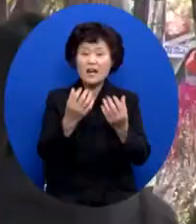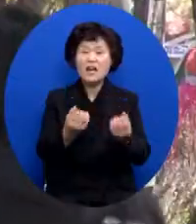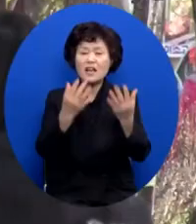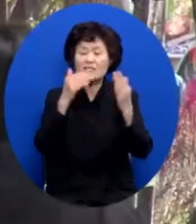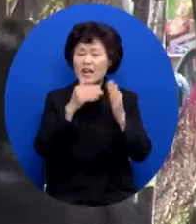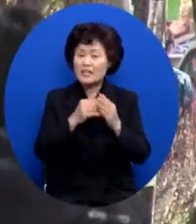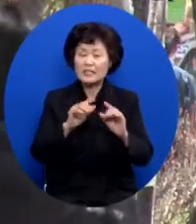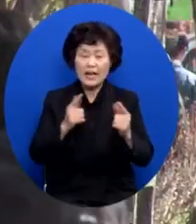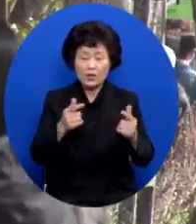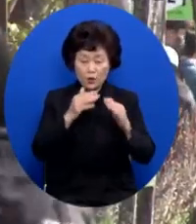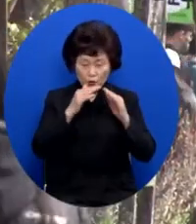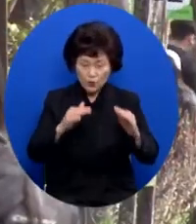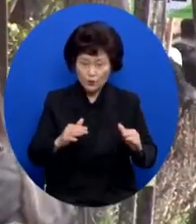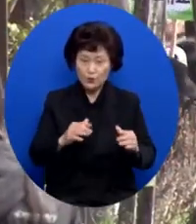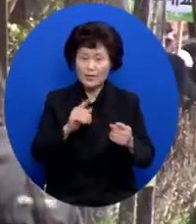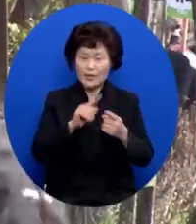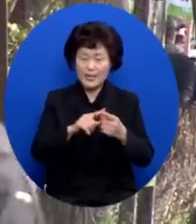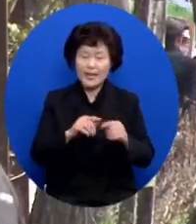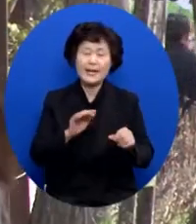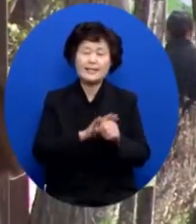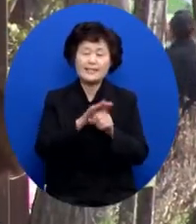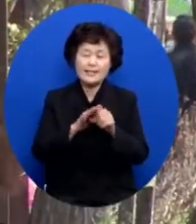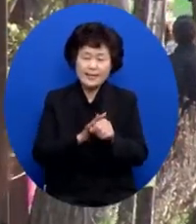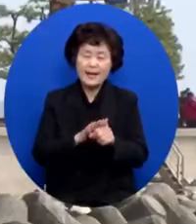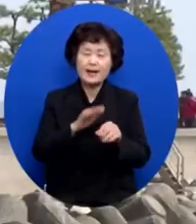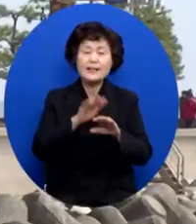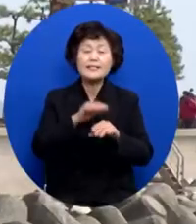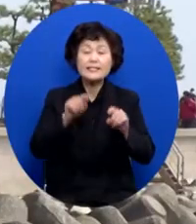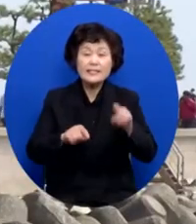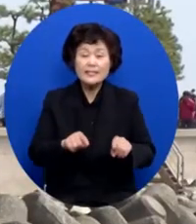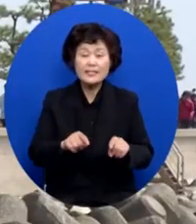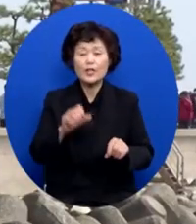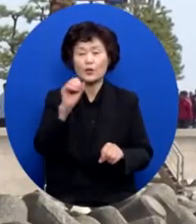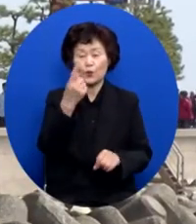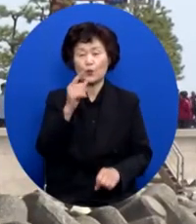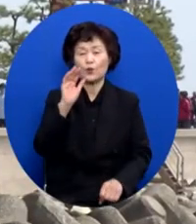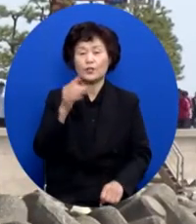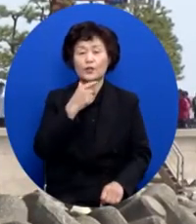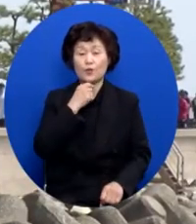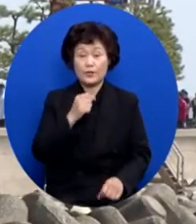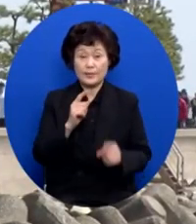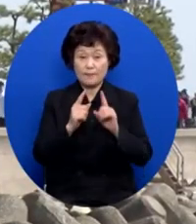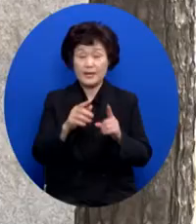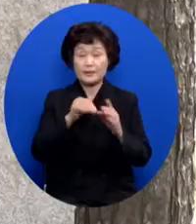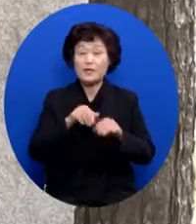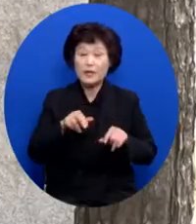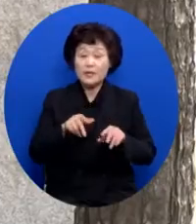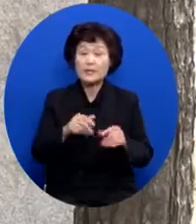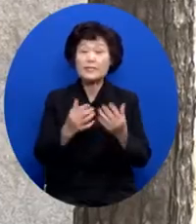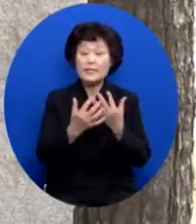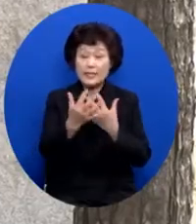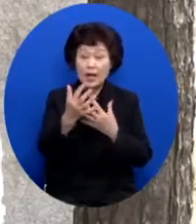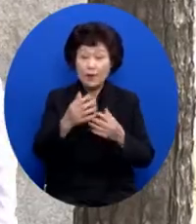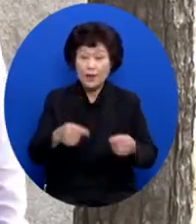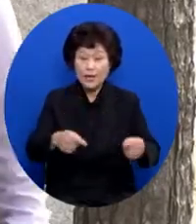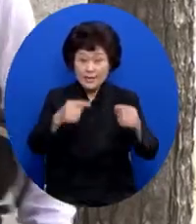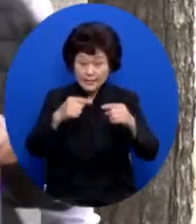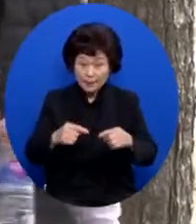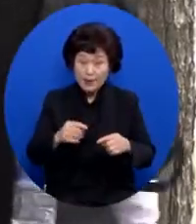아니라 이웃을 향한 사랑이 구체화되는 계기가 되길 바란다고 말했습니다. 한편 걷기 대회 참가비로